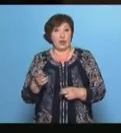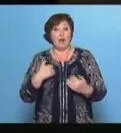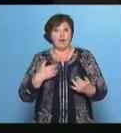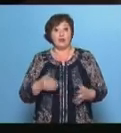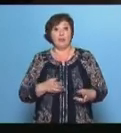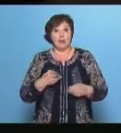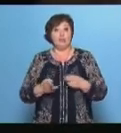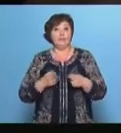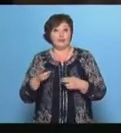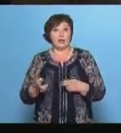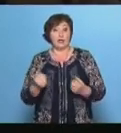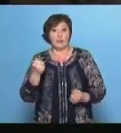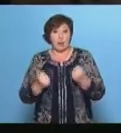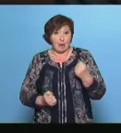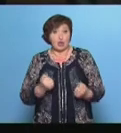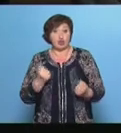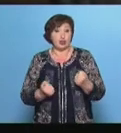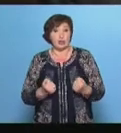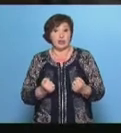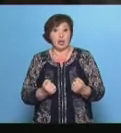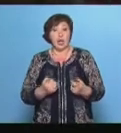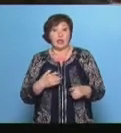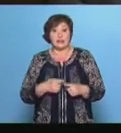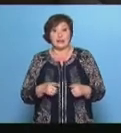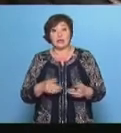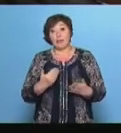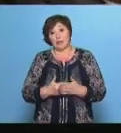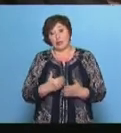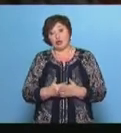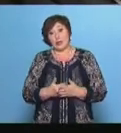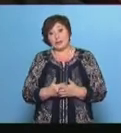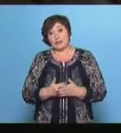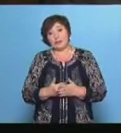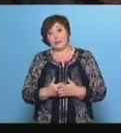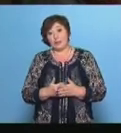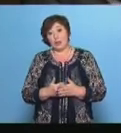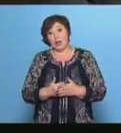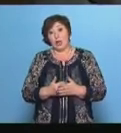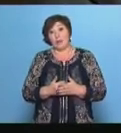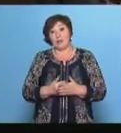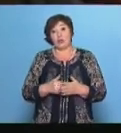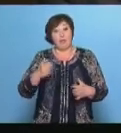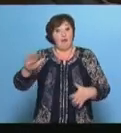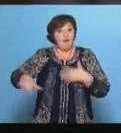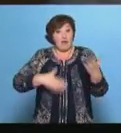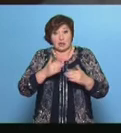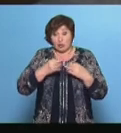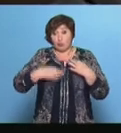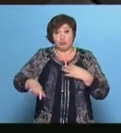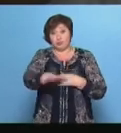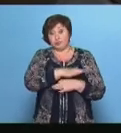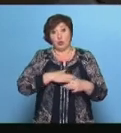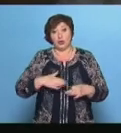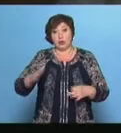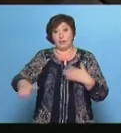едем? Я говорю, тут километра полтора получается. И поэтому ветра дует, вот и оттуда, и отсюда ветер будет